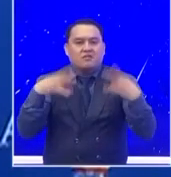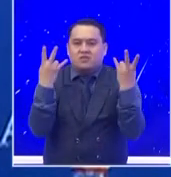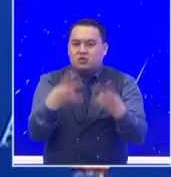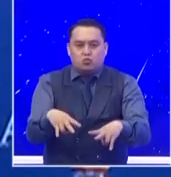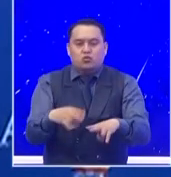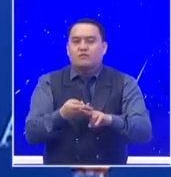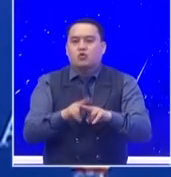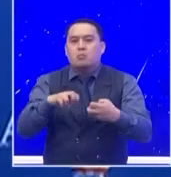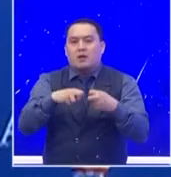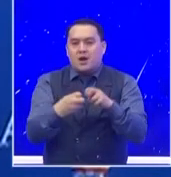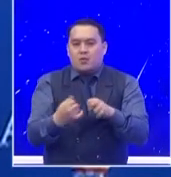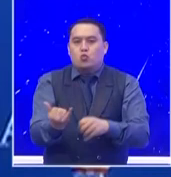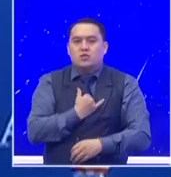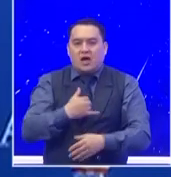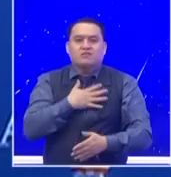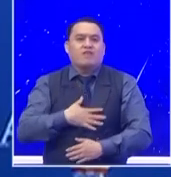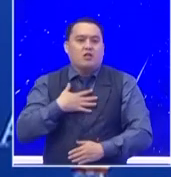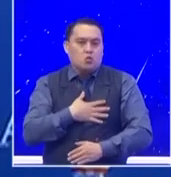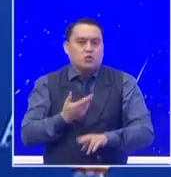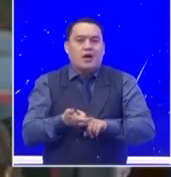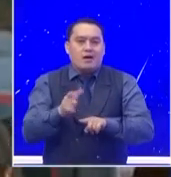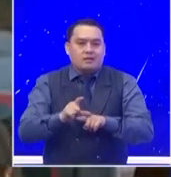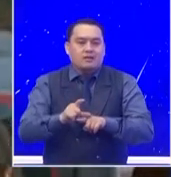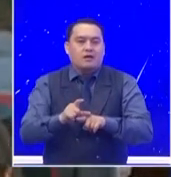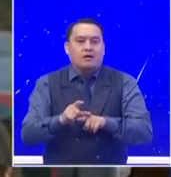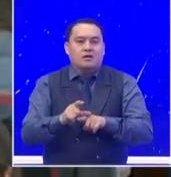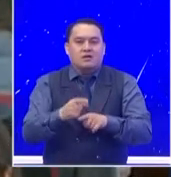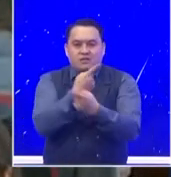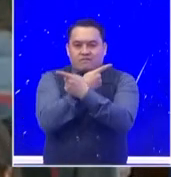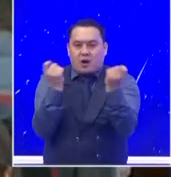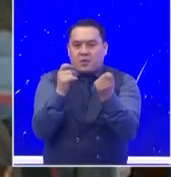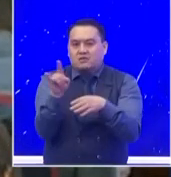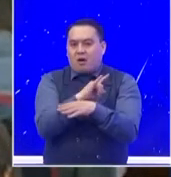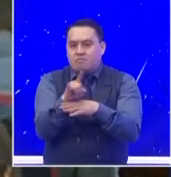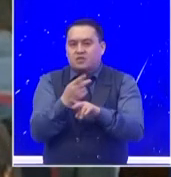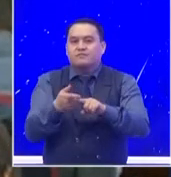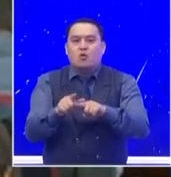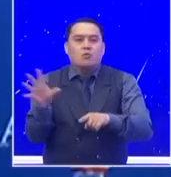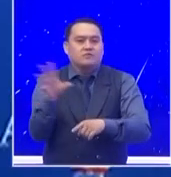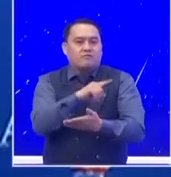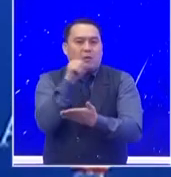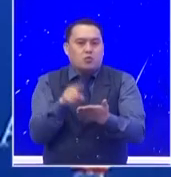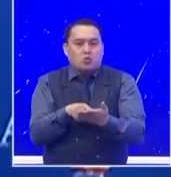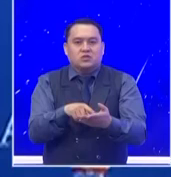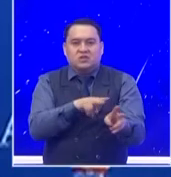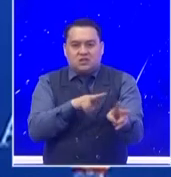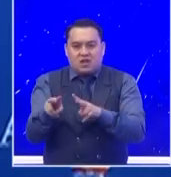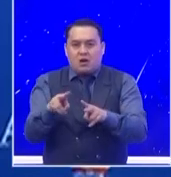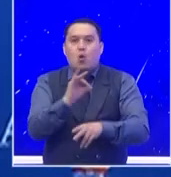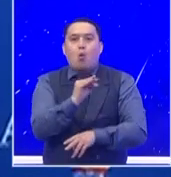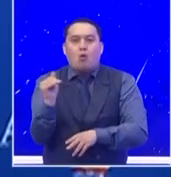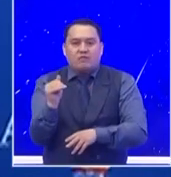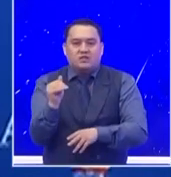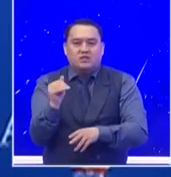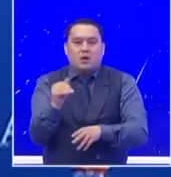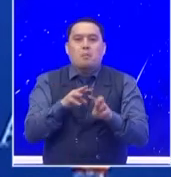Основная проблема, которая нас волнует, это недостоверная информация, фейки. По всем вопросам следите за официальной